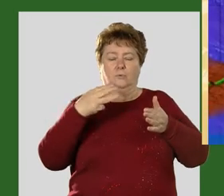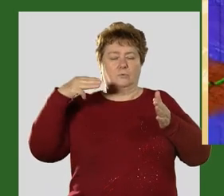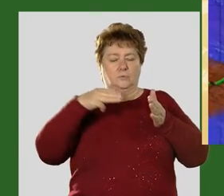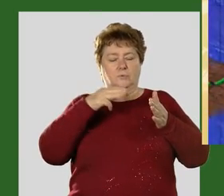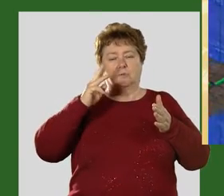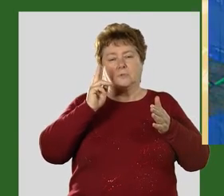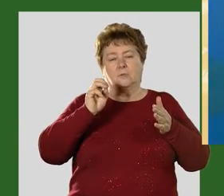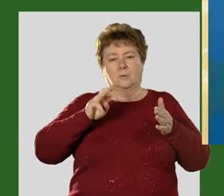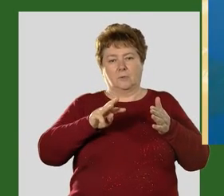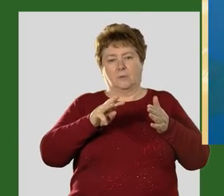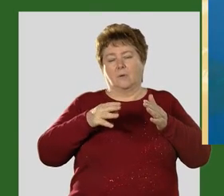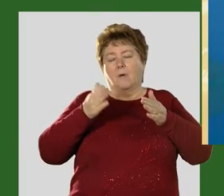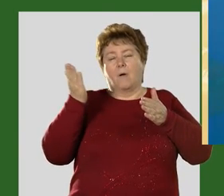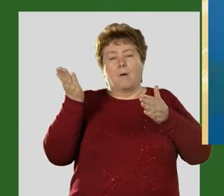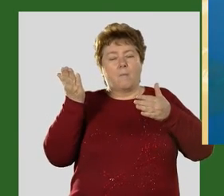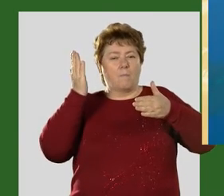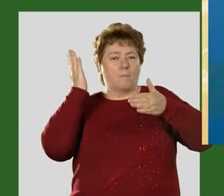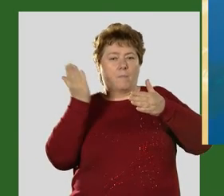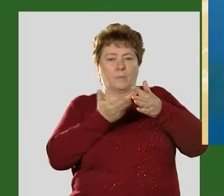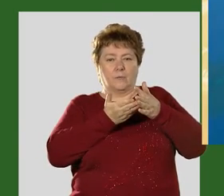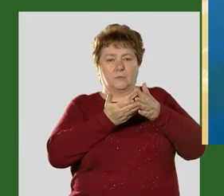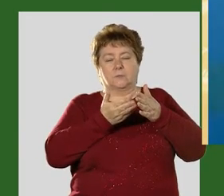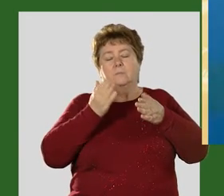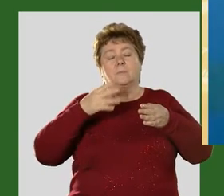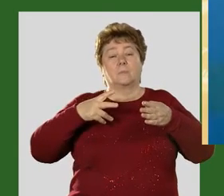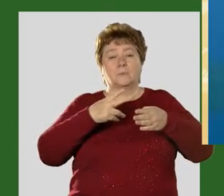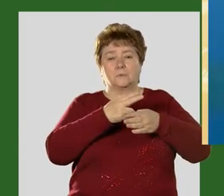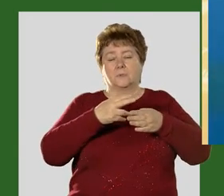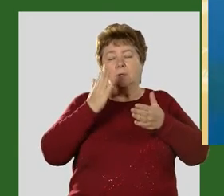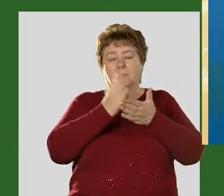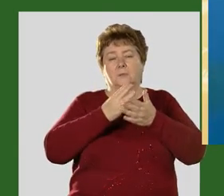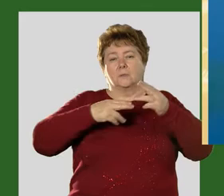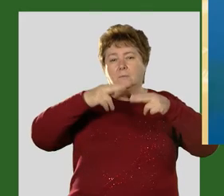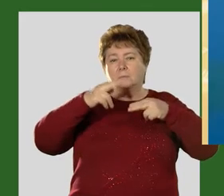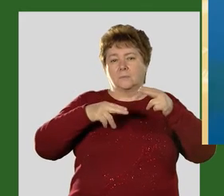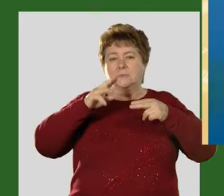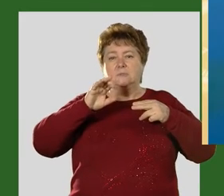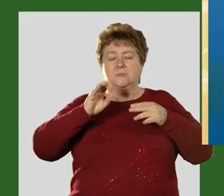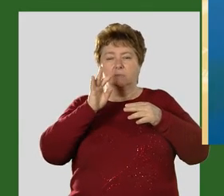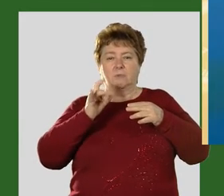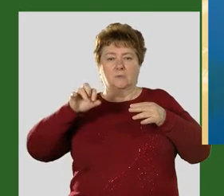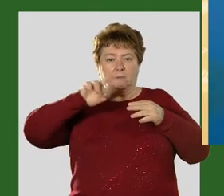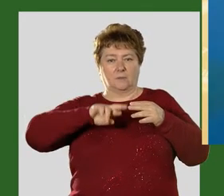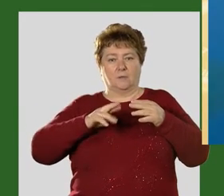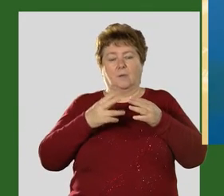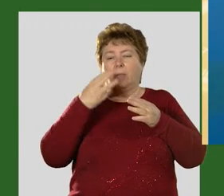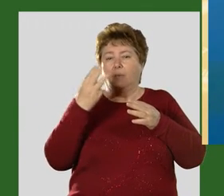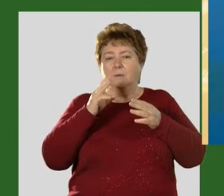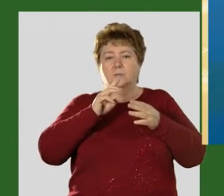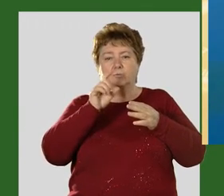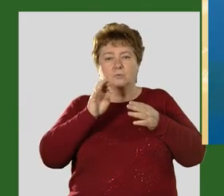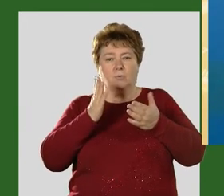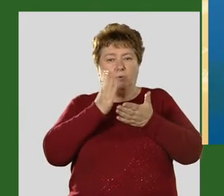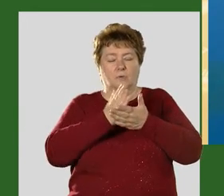3000 километров. В поперечном сечении они имеют симметричное строение. Здесь выделяются три зоны,